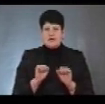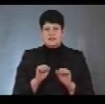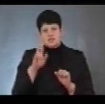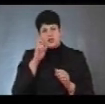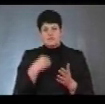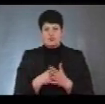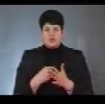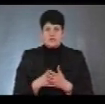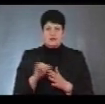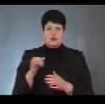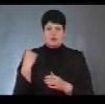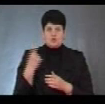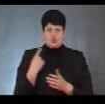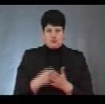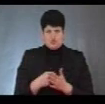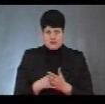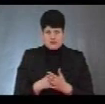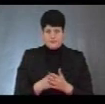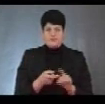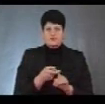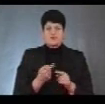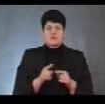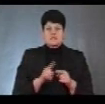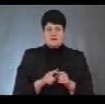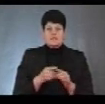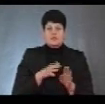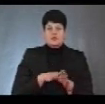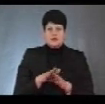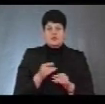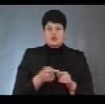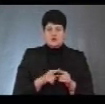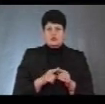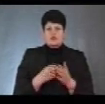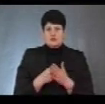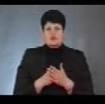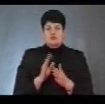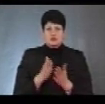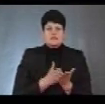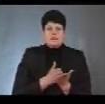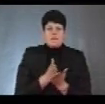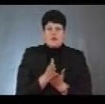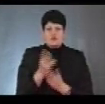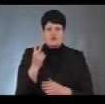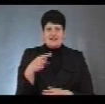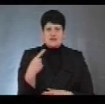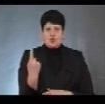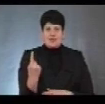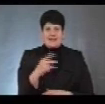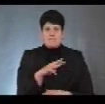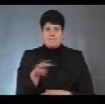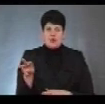також обласного бюджету. Внаслідок чого в реалізацію цього проекту було спрямовано, якщо не помиляюся, 21